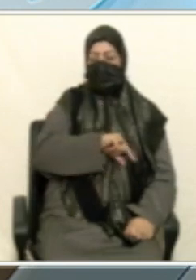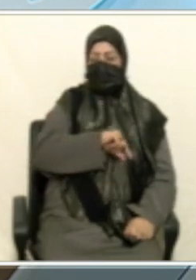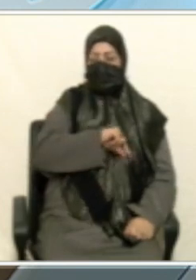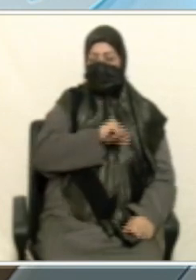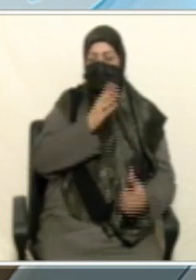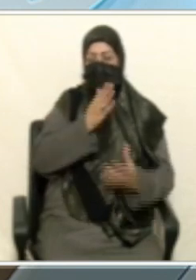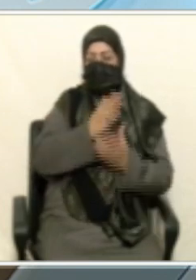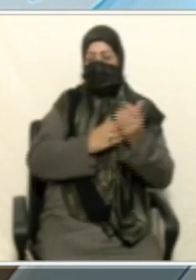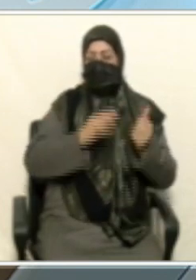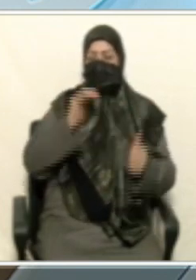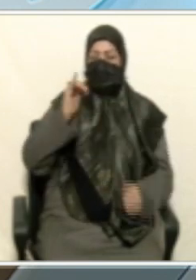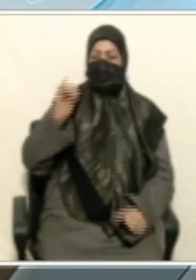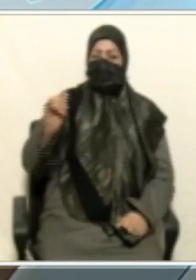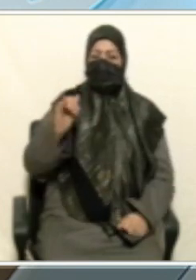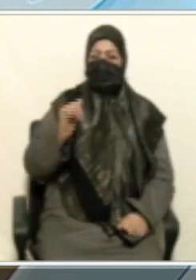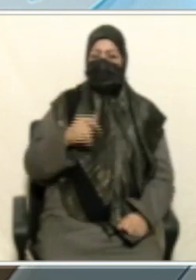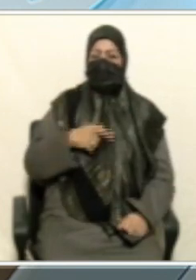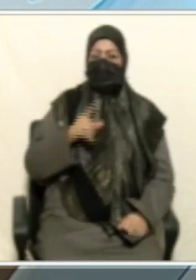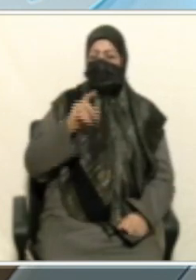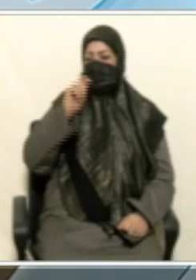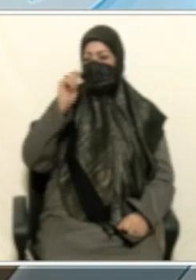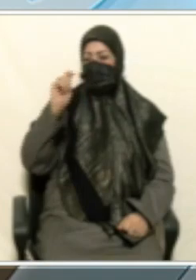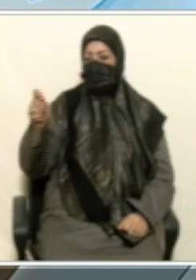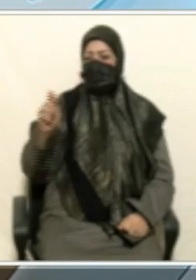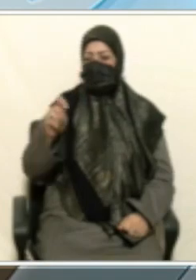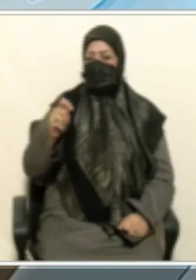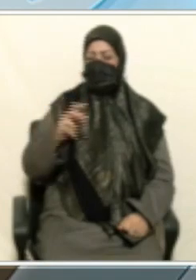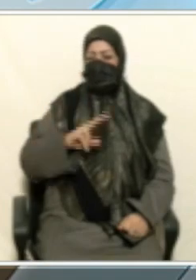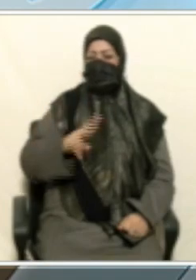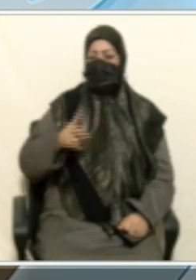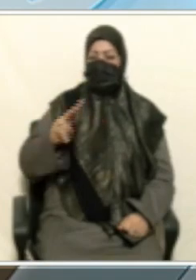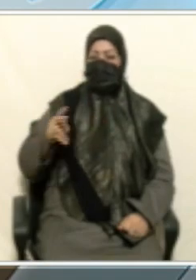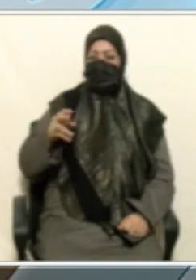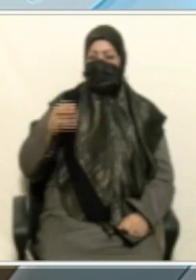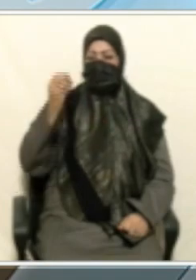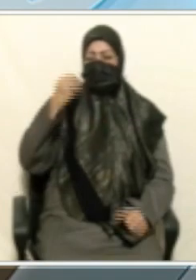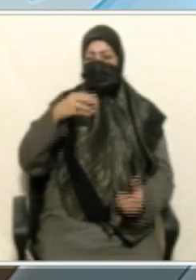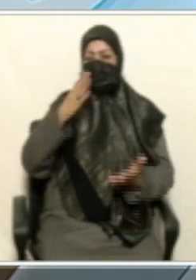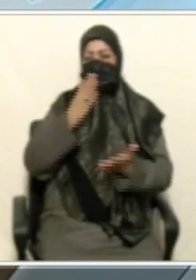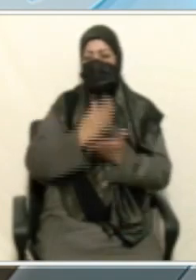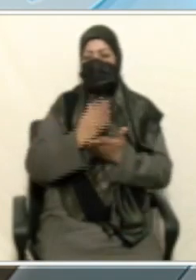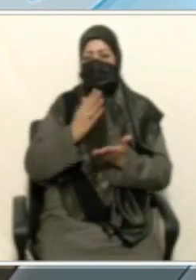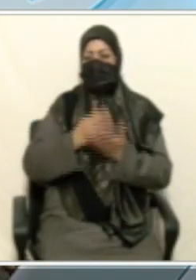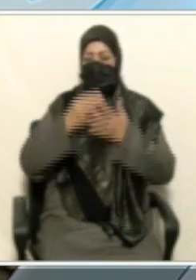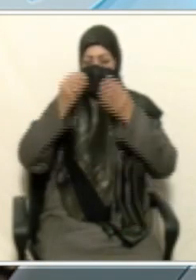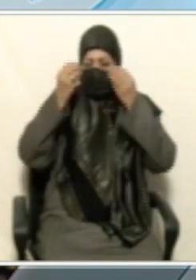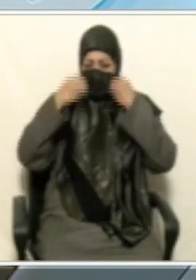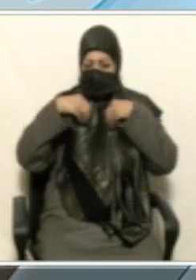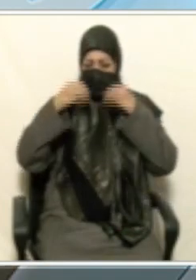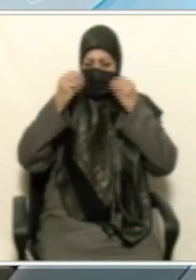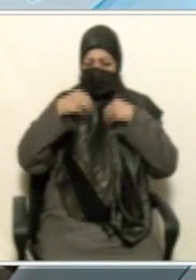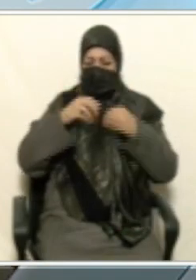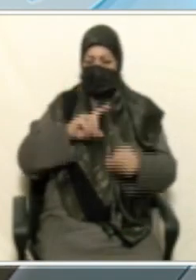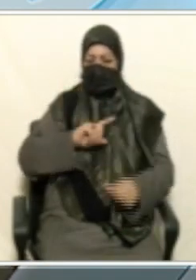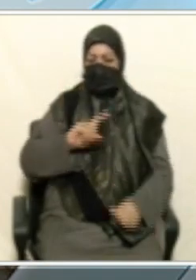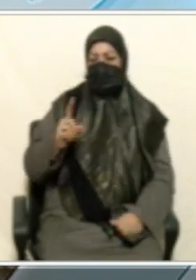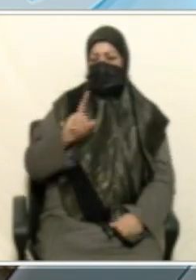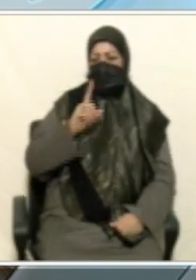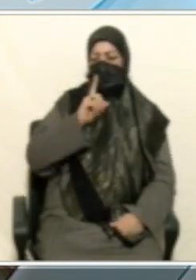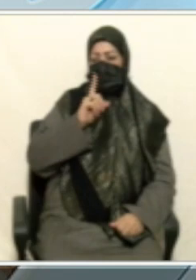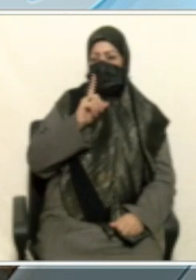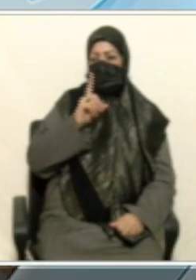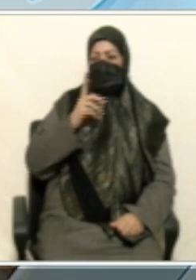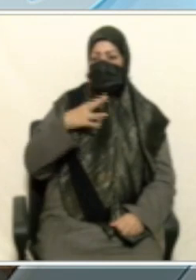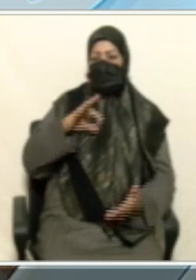وأن تذكر ما يفعل، فانقطع صوتها بالبكاء ولم تستطع أن توصل الرسالة في ظنها، لكنها وصلت دون أن